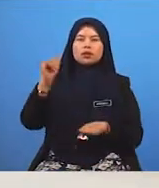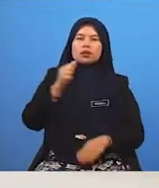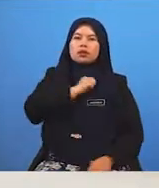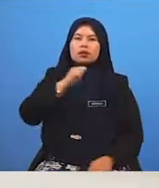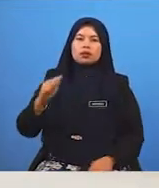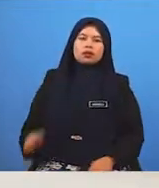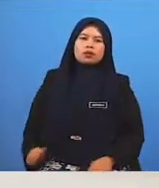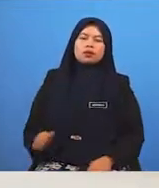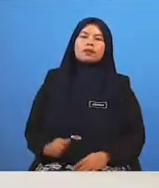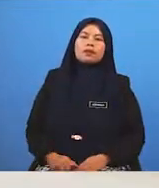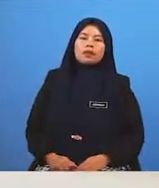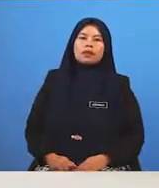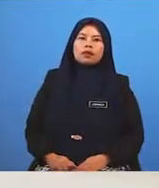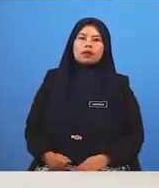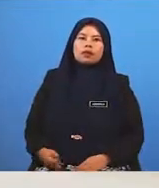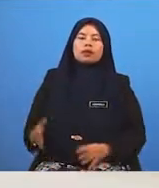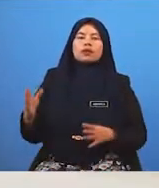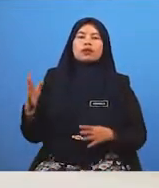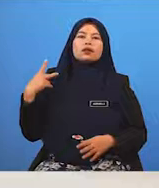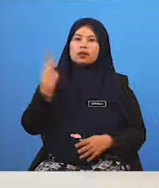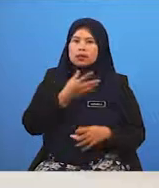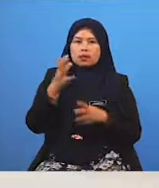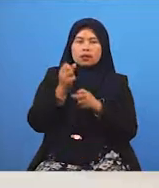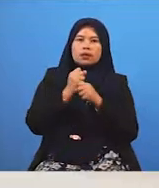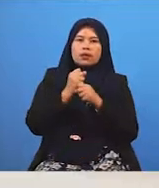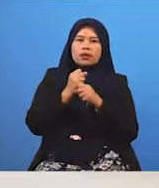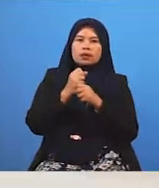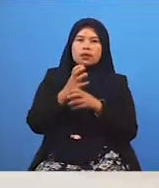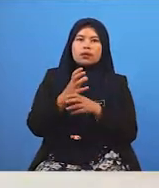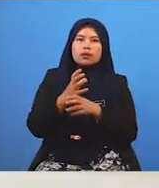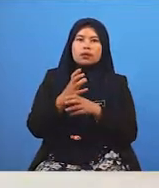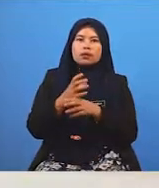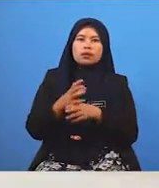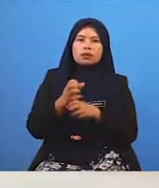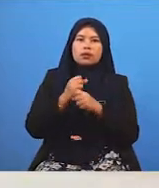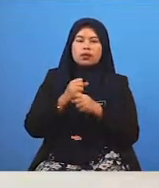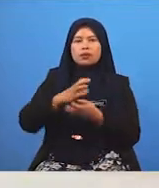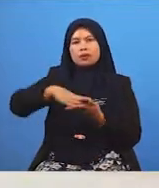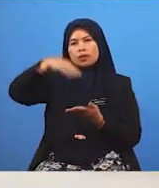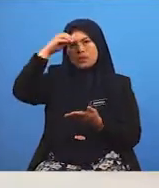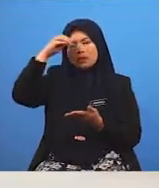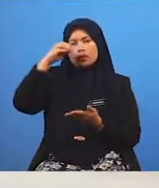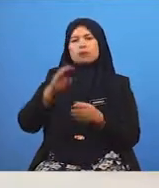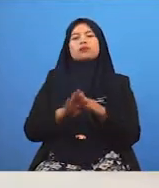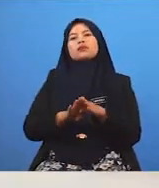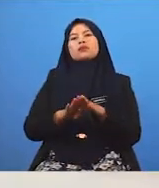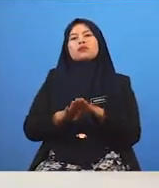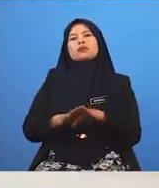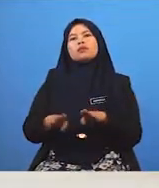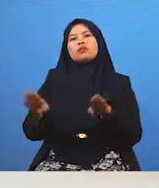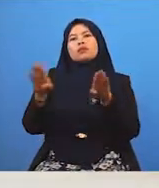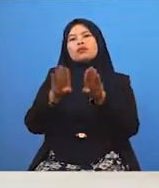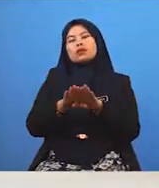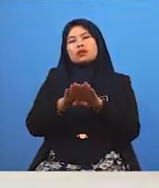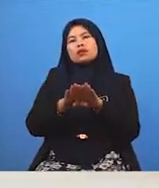yang penuh hikmah ini, murid-murid, dan kita dapat mengambil pengajaran bahawa keindahan akhlak